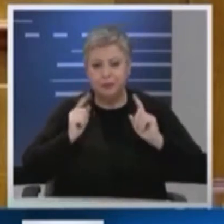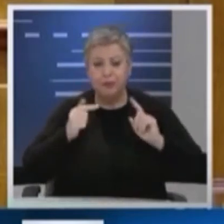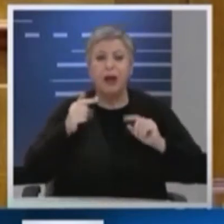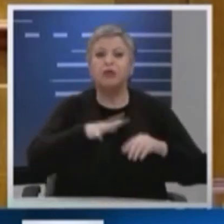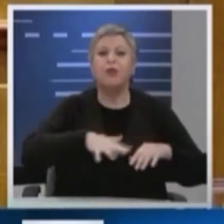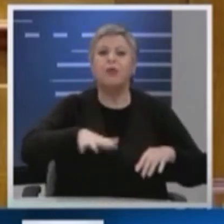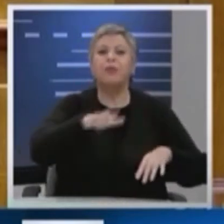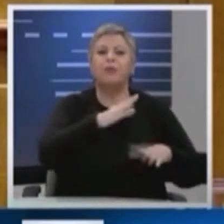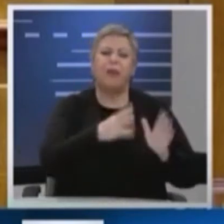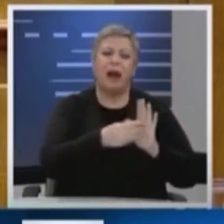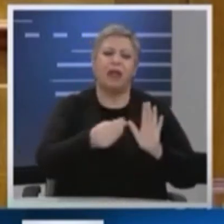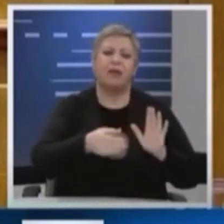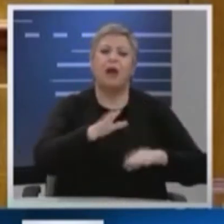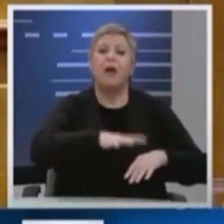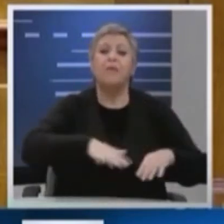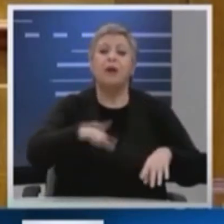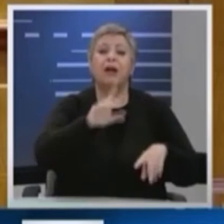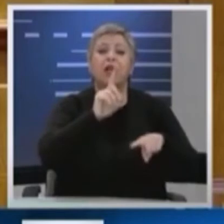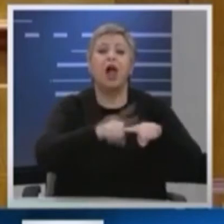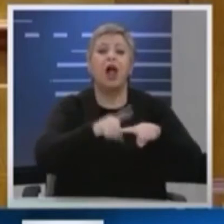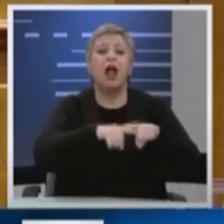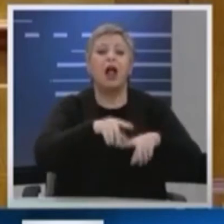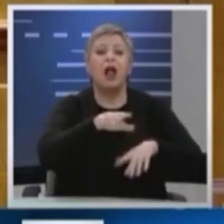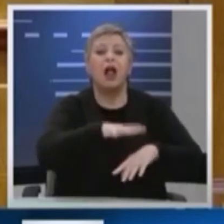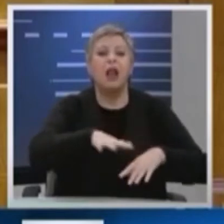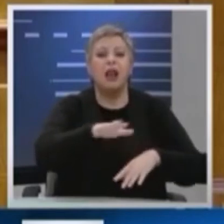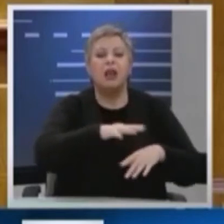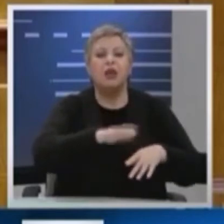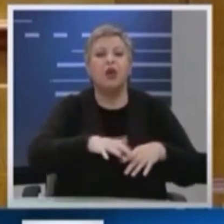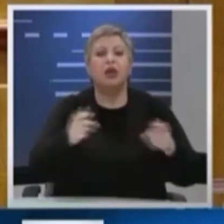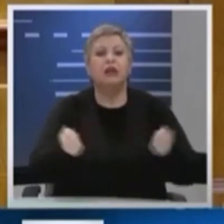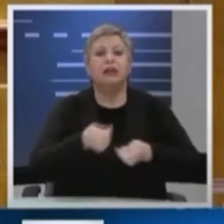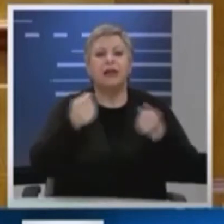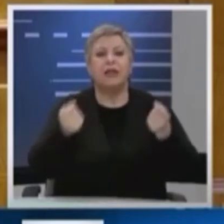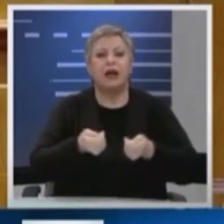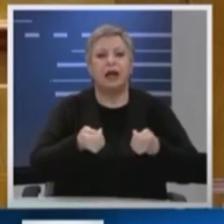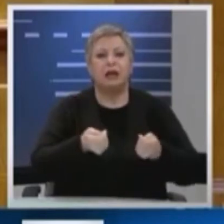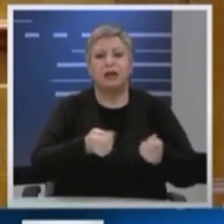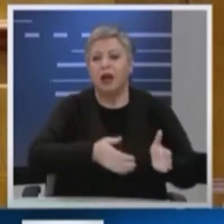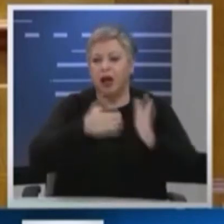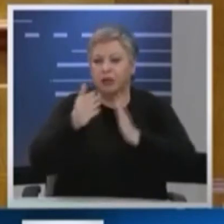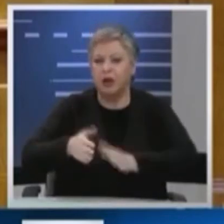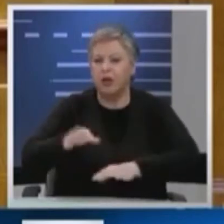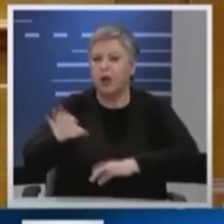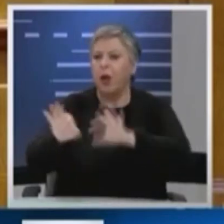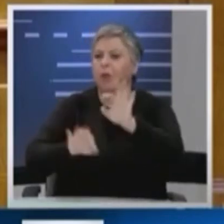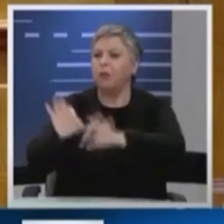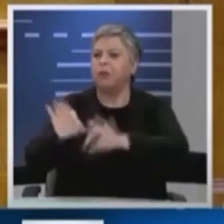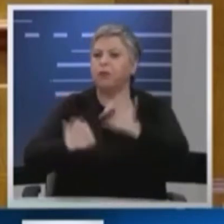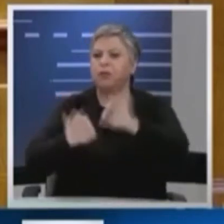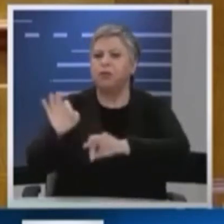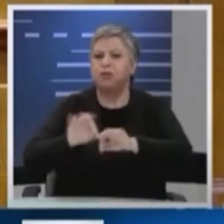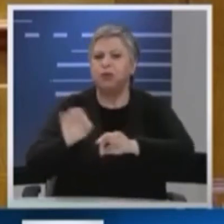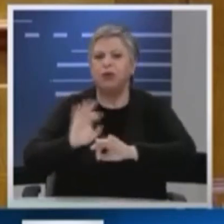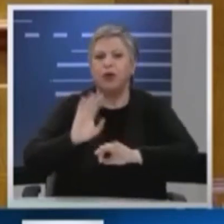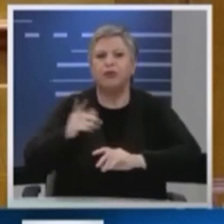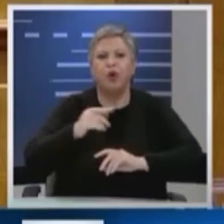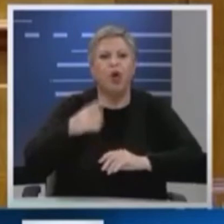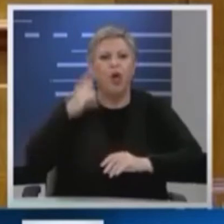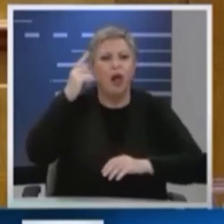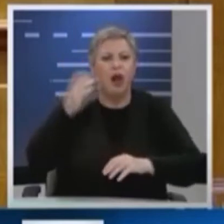ελληνικό, όταν αντί για μεταρρύθμιση καλούν, κάνουμε μονάχα λόγιστους διορισμούς? Για ποιους αναπτυξιακούς θεσμούς